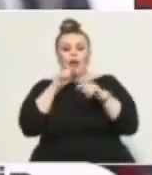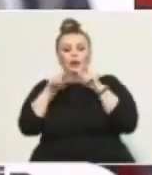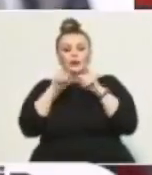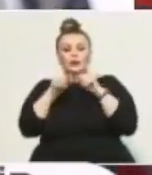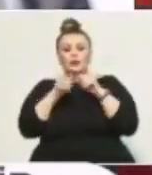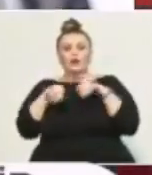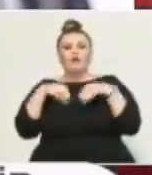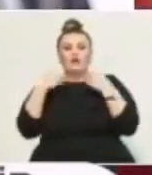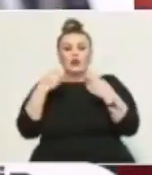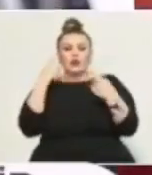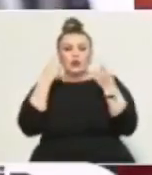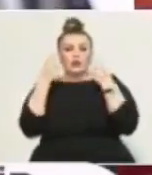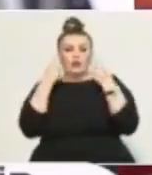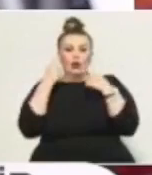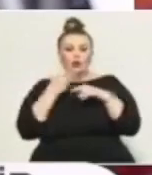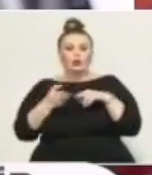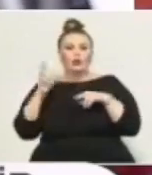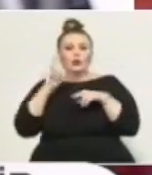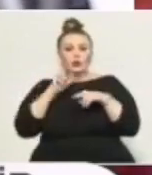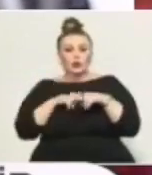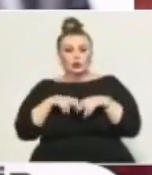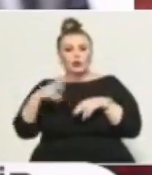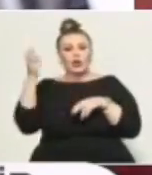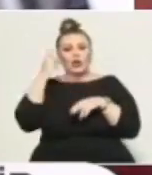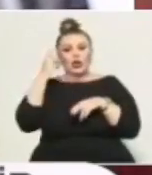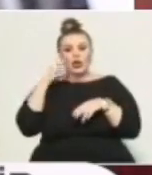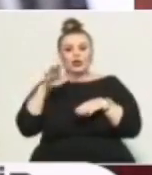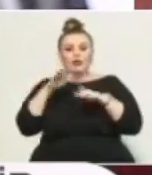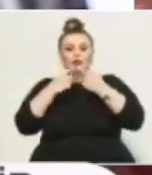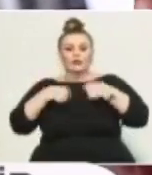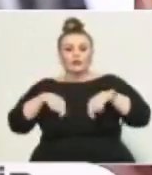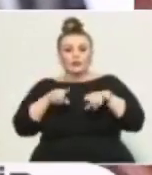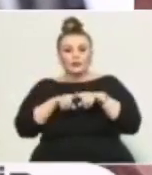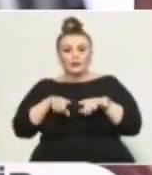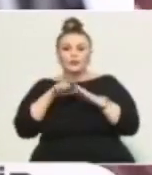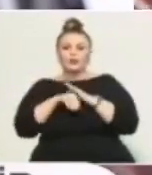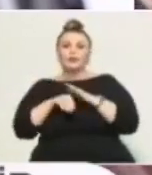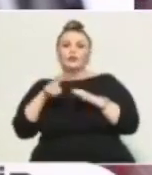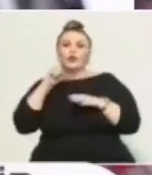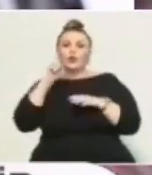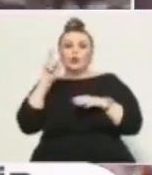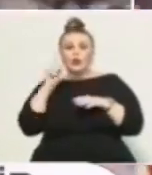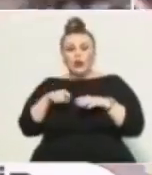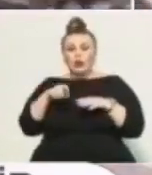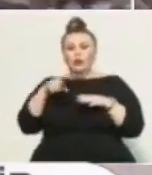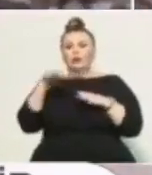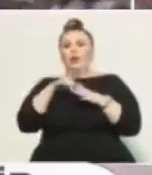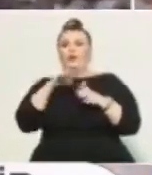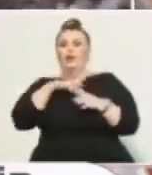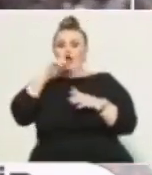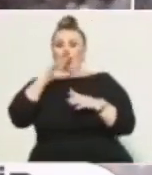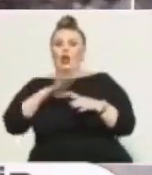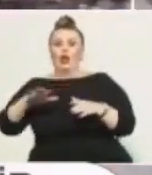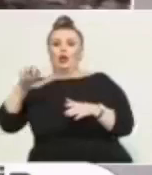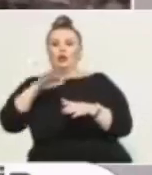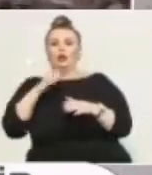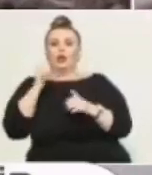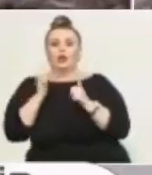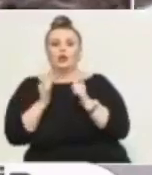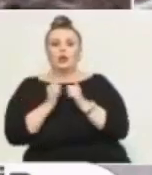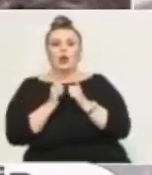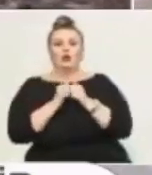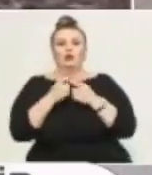verdiyi məlumata görə ümumiyyətlə Kiyev vilayəti ətrafında və Ukraynanın Belarusa yaxın